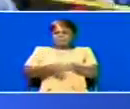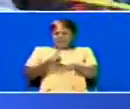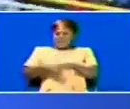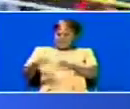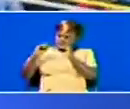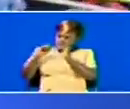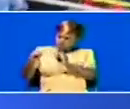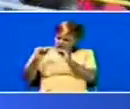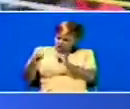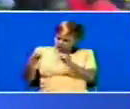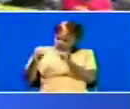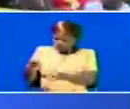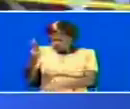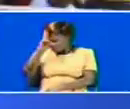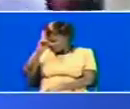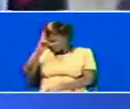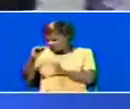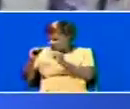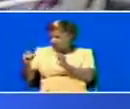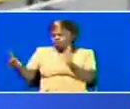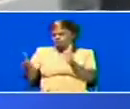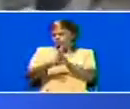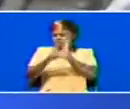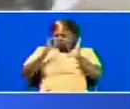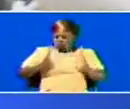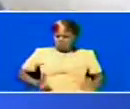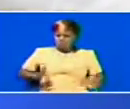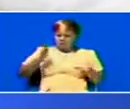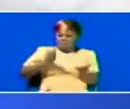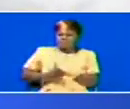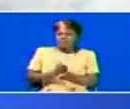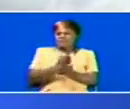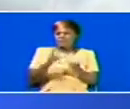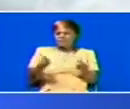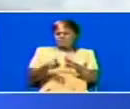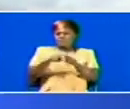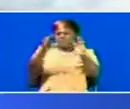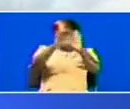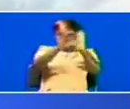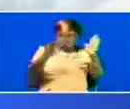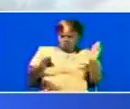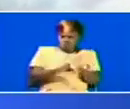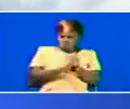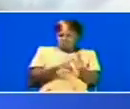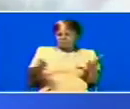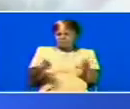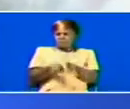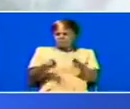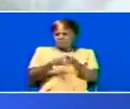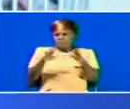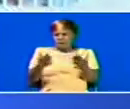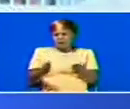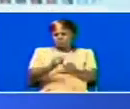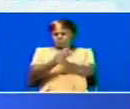tumewafunza, tunawafunza sheria kuhusu haki za kibinadamu, tunawafunza sheria kuhusu katiba, na hali ya kutunza